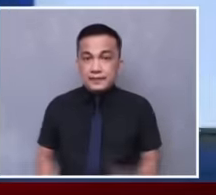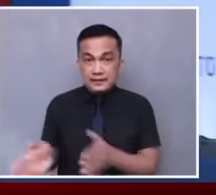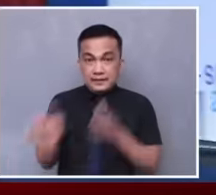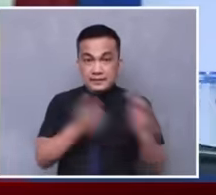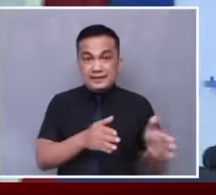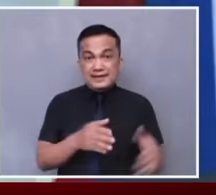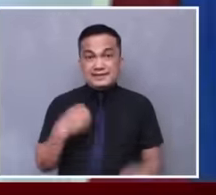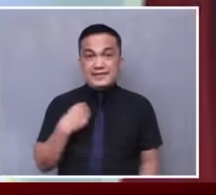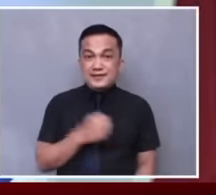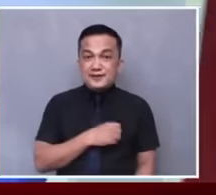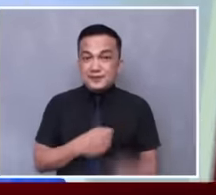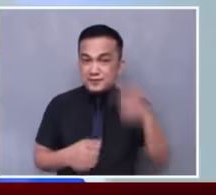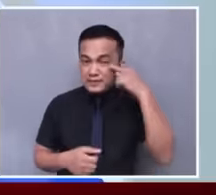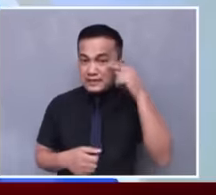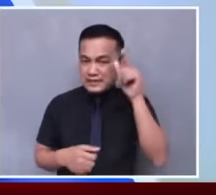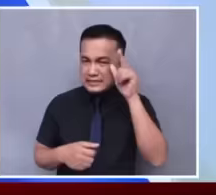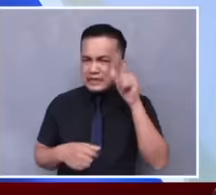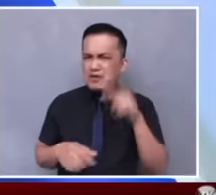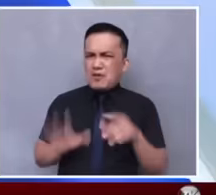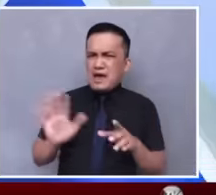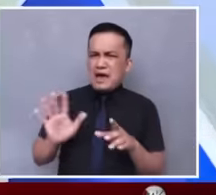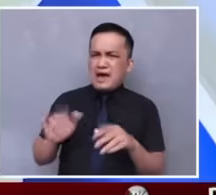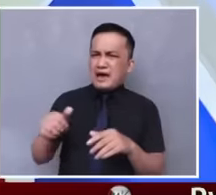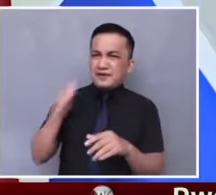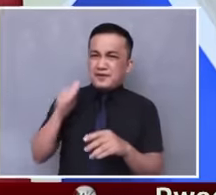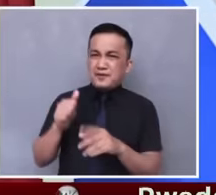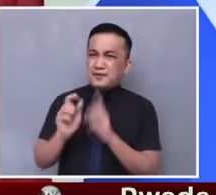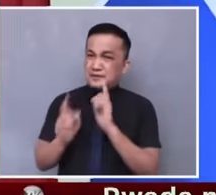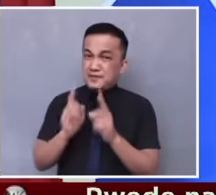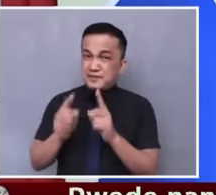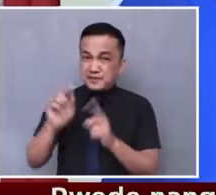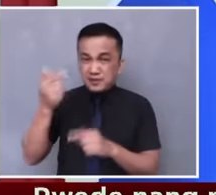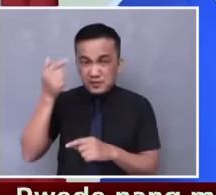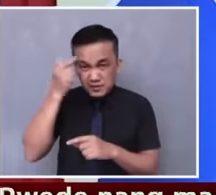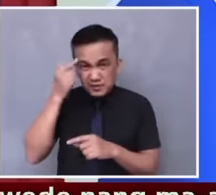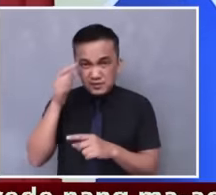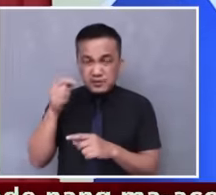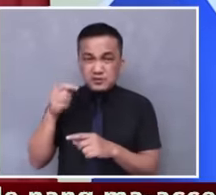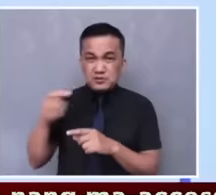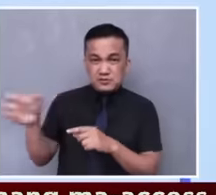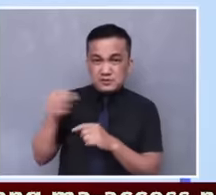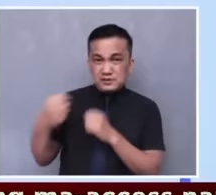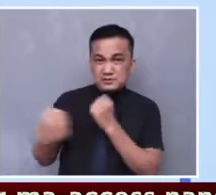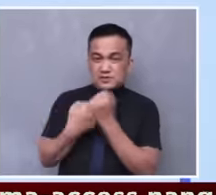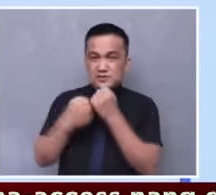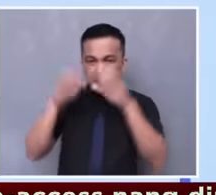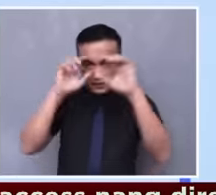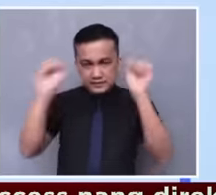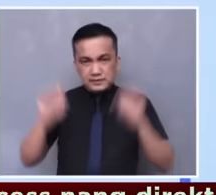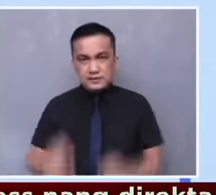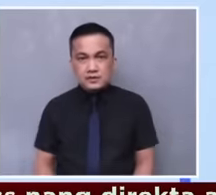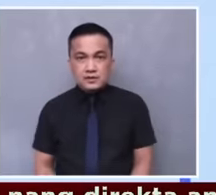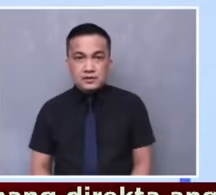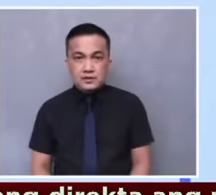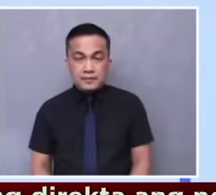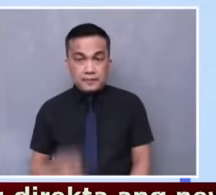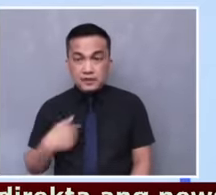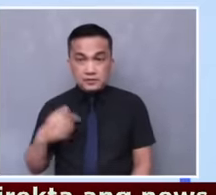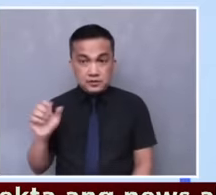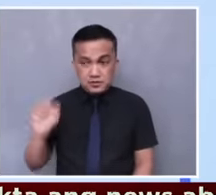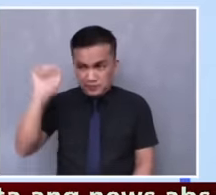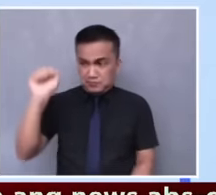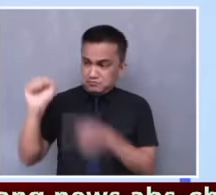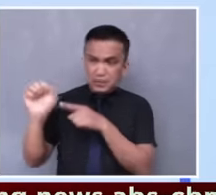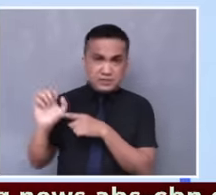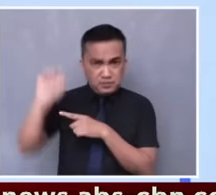walang planong ligawan o kausapin ng administrasyon para makuha ang suporta ng Pangulo. An endorsement is an endorsement. No,